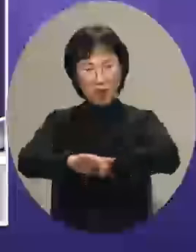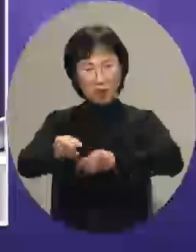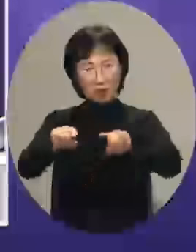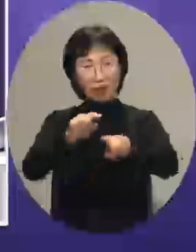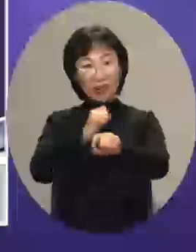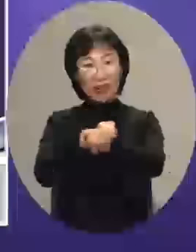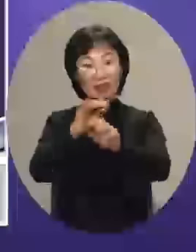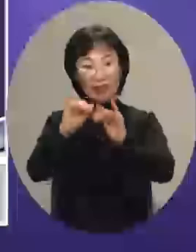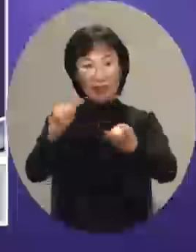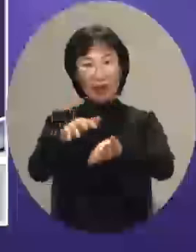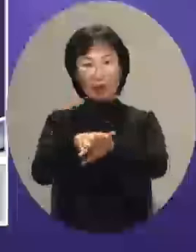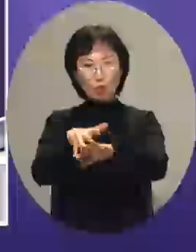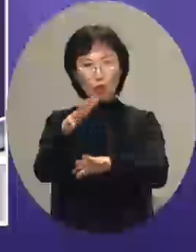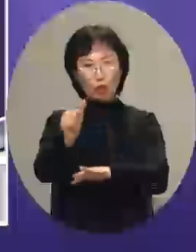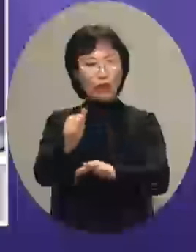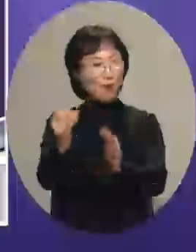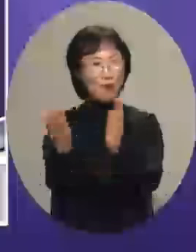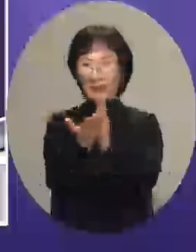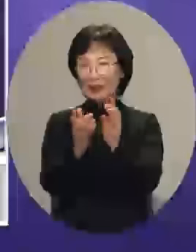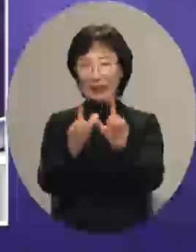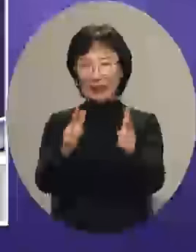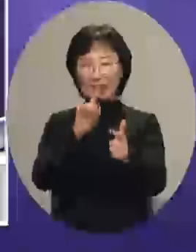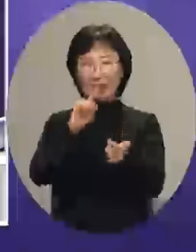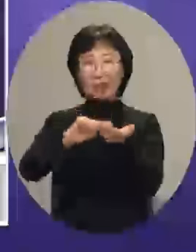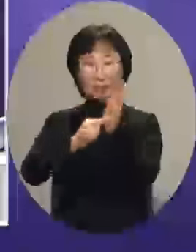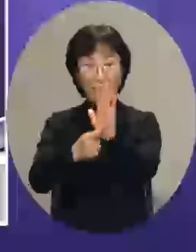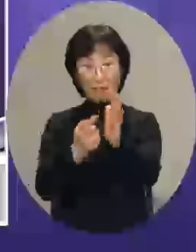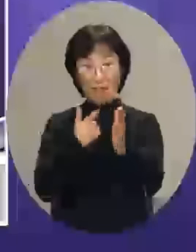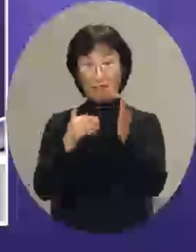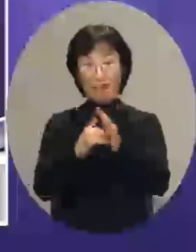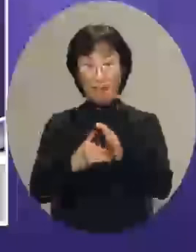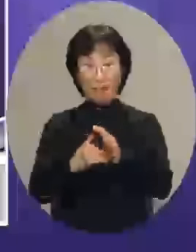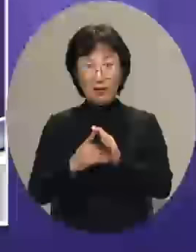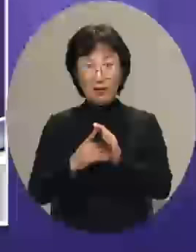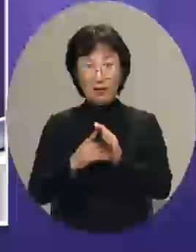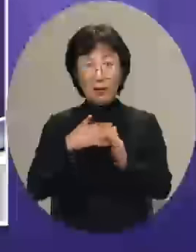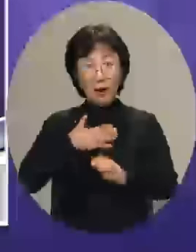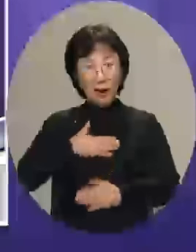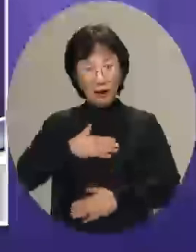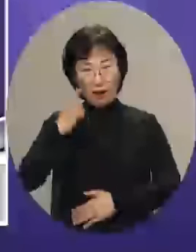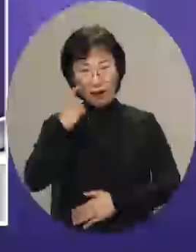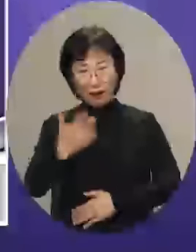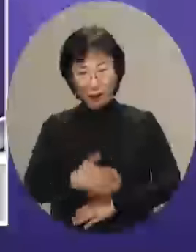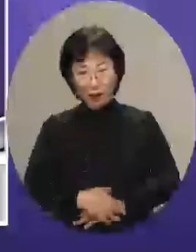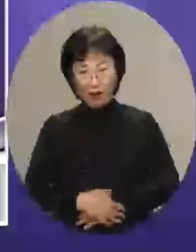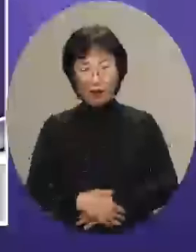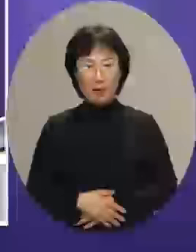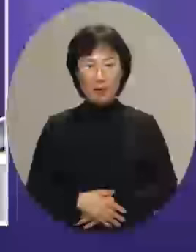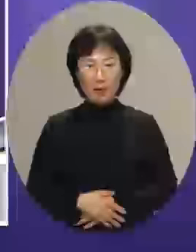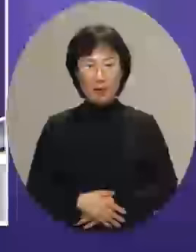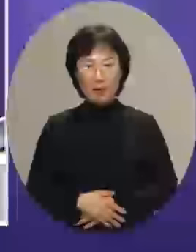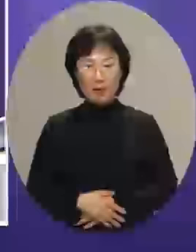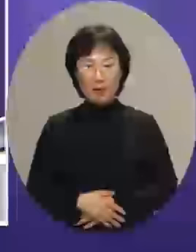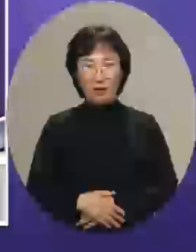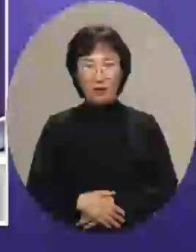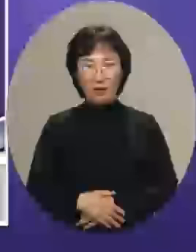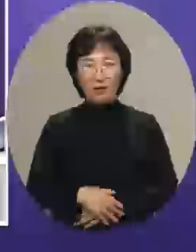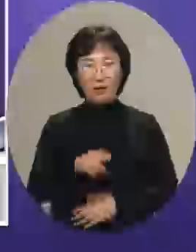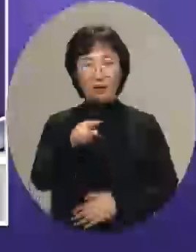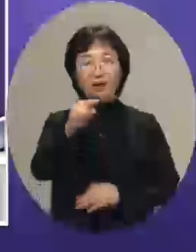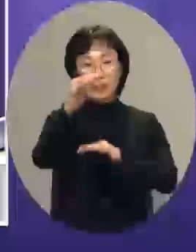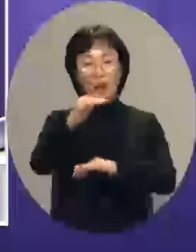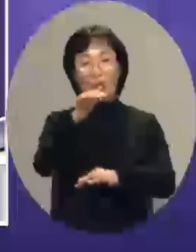조직의 수장에 어울리지 않는다. 이렇게 발언한 거 아세요? 그 이종엽 변호사협회 회장이. 저도 그런 발언이 있는 것을